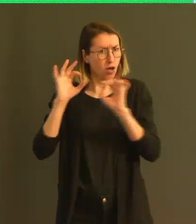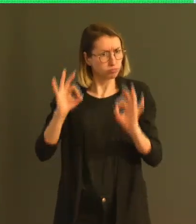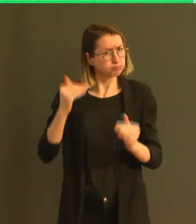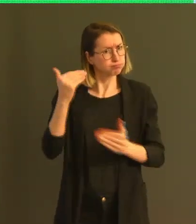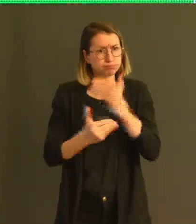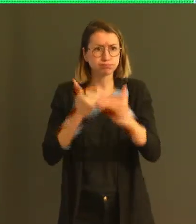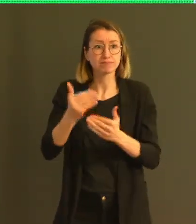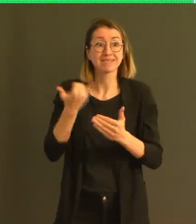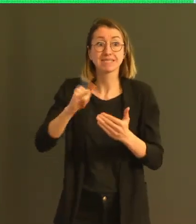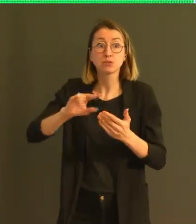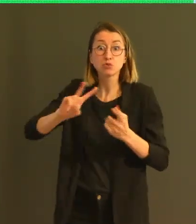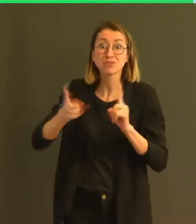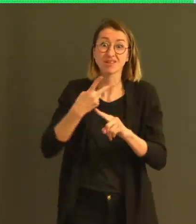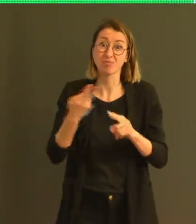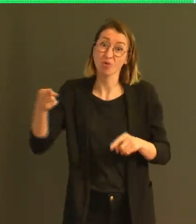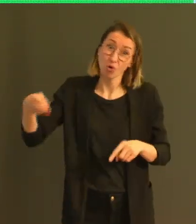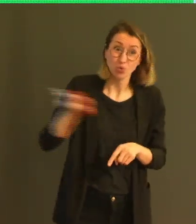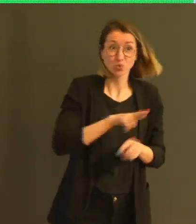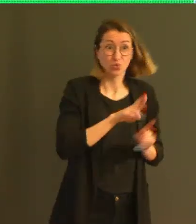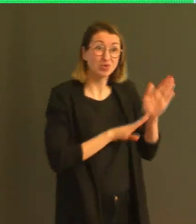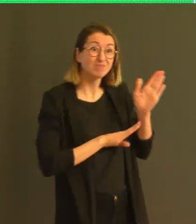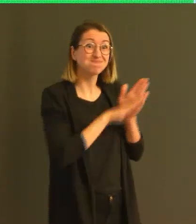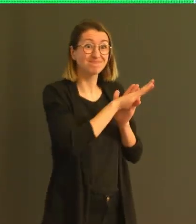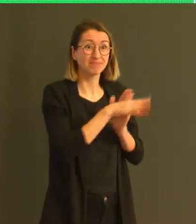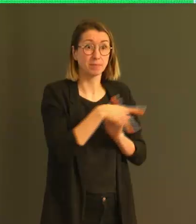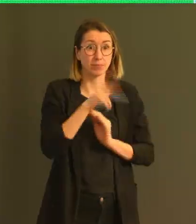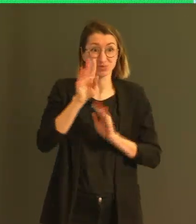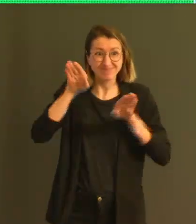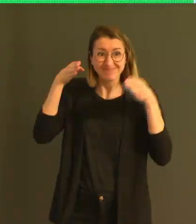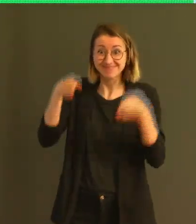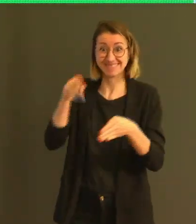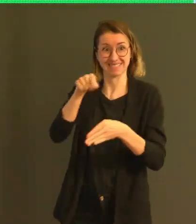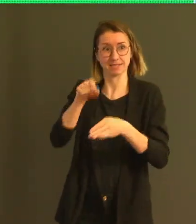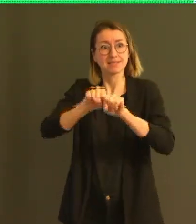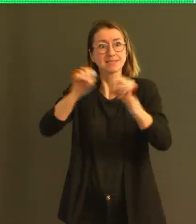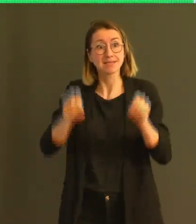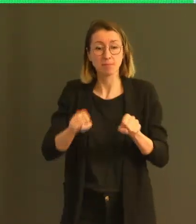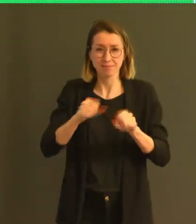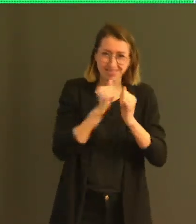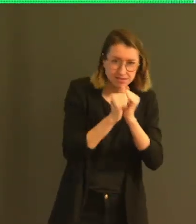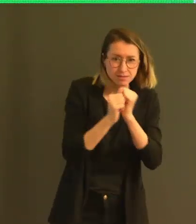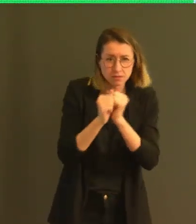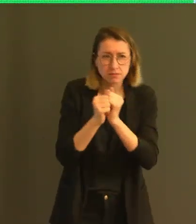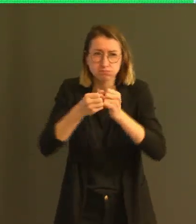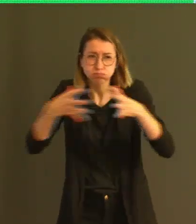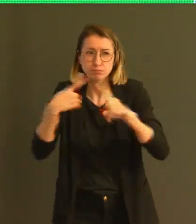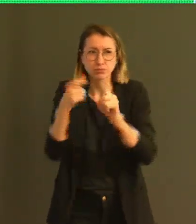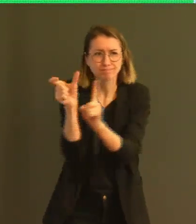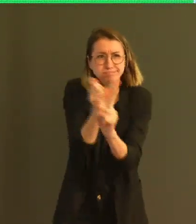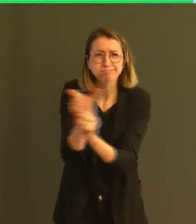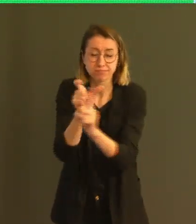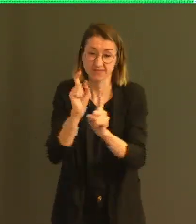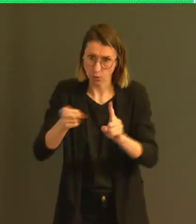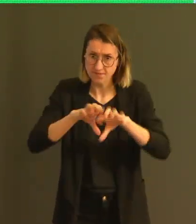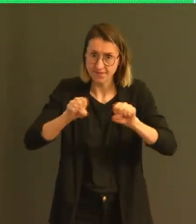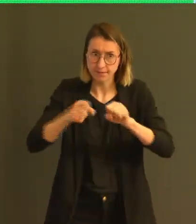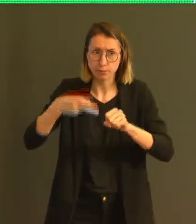être augmentée encore dans son efficacité si on peut dire par contre si on se rend compte que cette vague